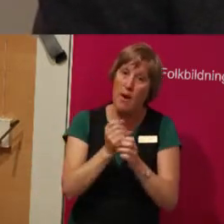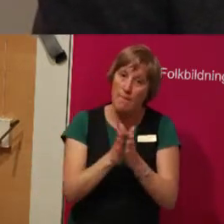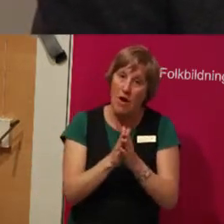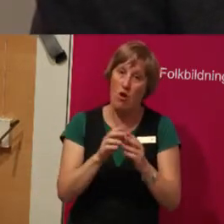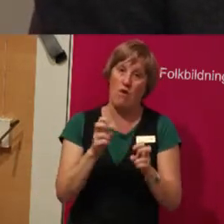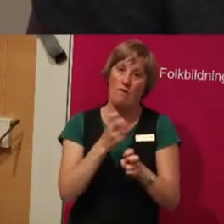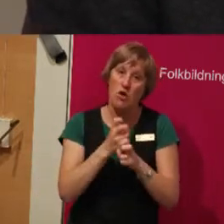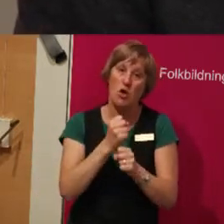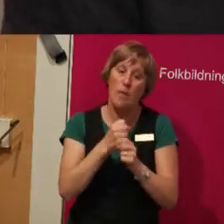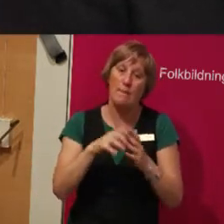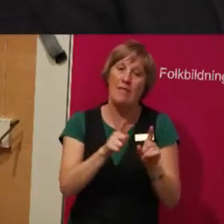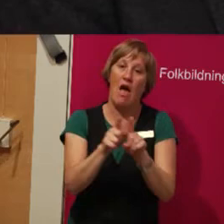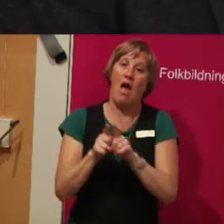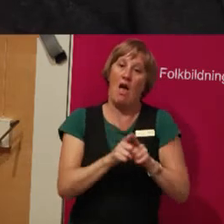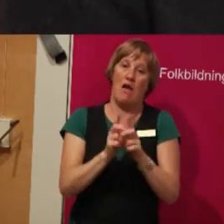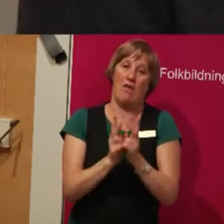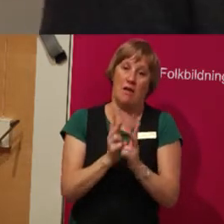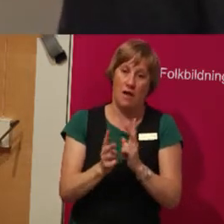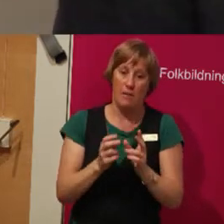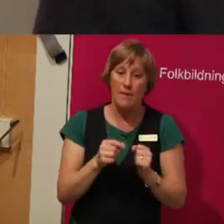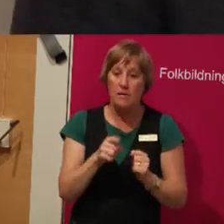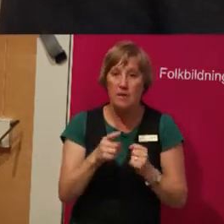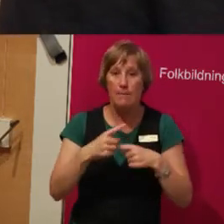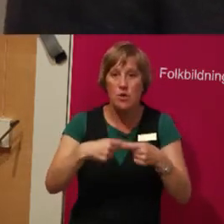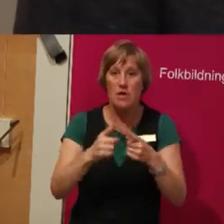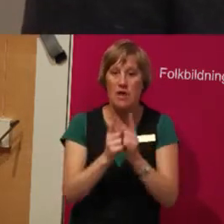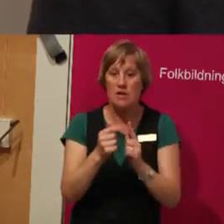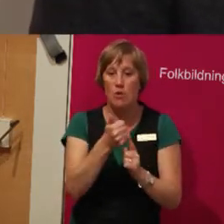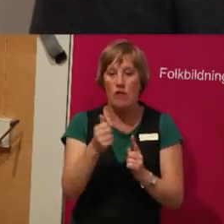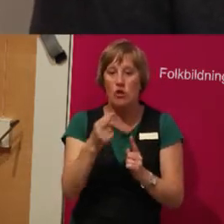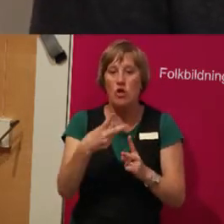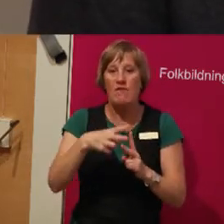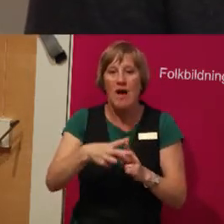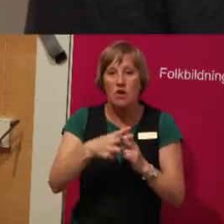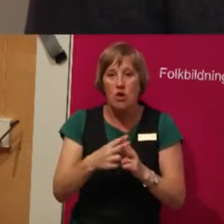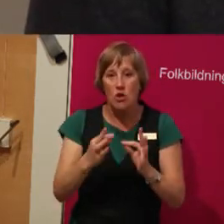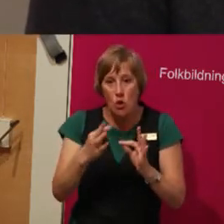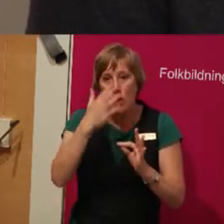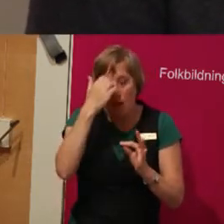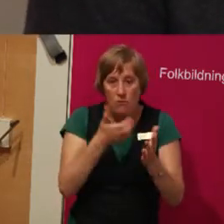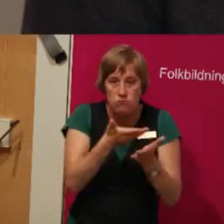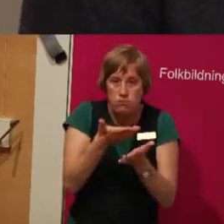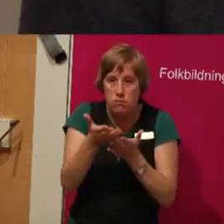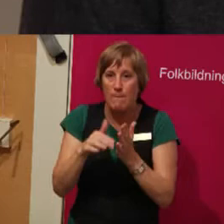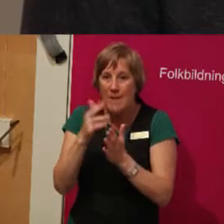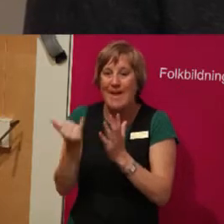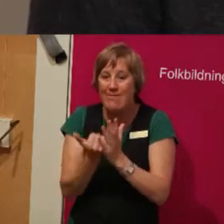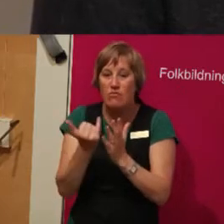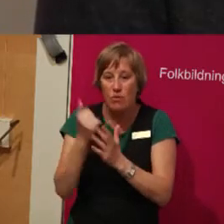en process som man kan behöva nya verktyg med, och att då blir det lätt att hitta nya modeller för att nå ut med